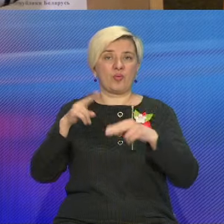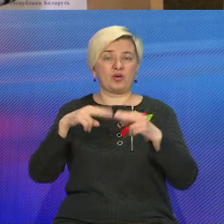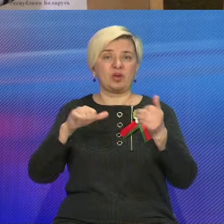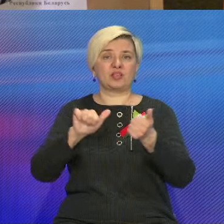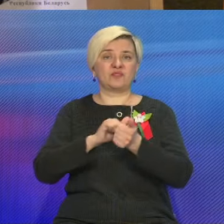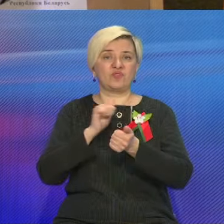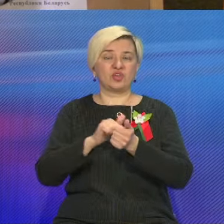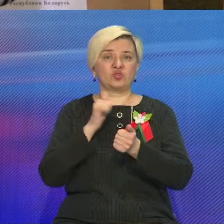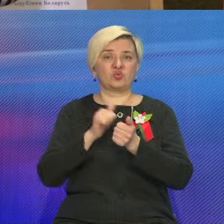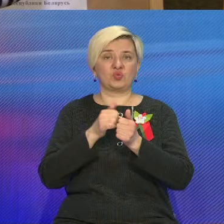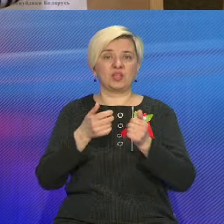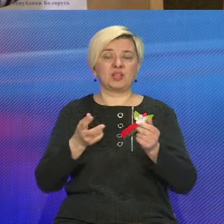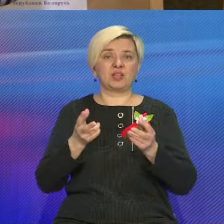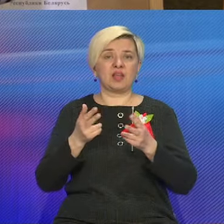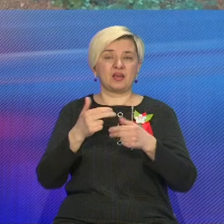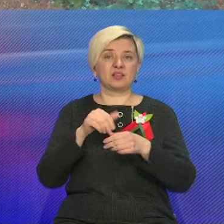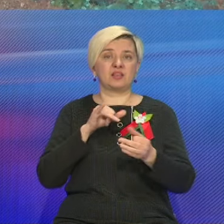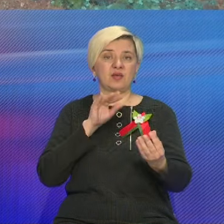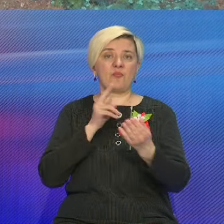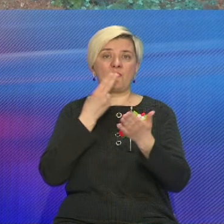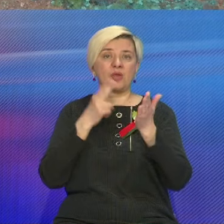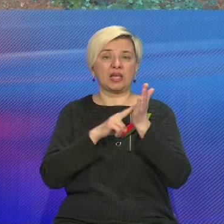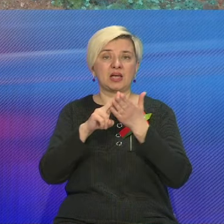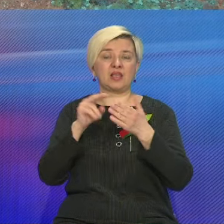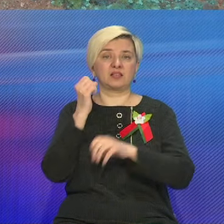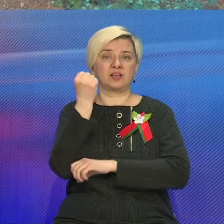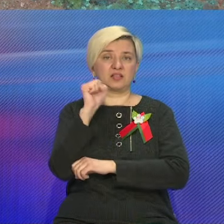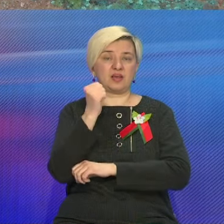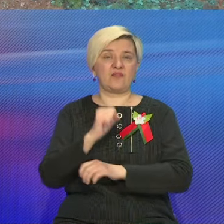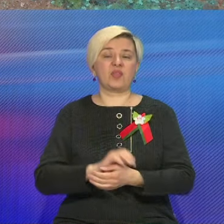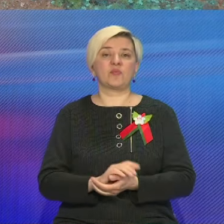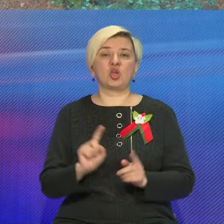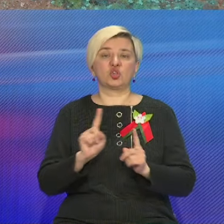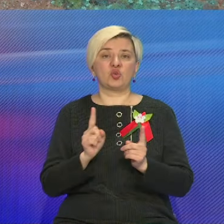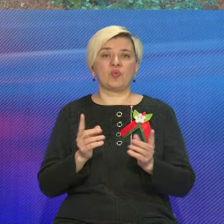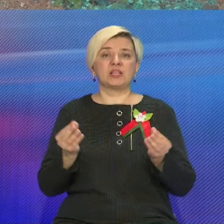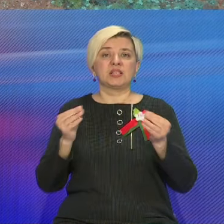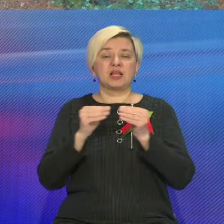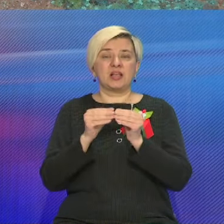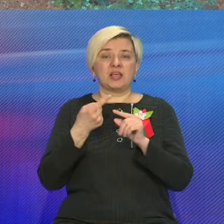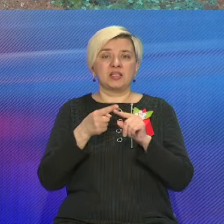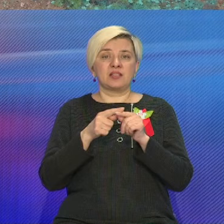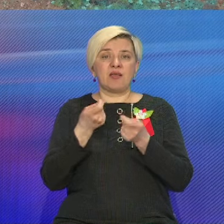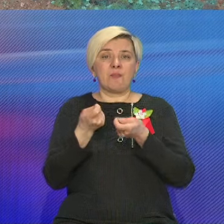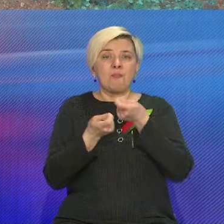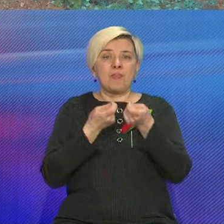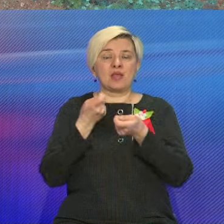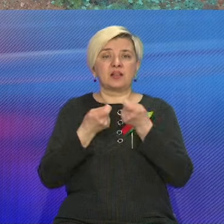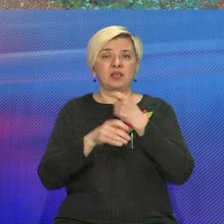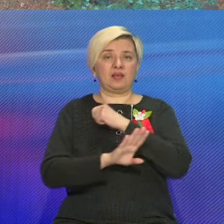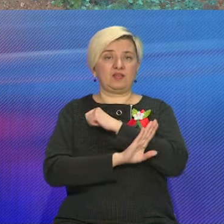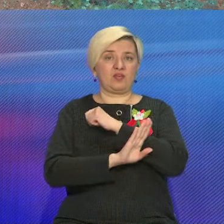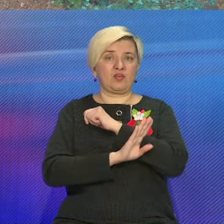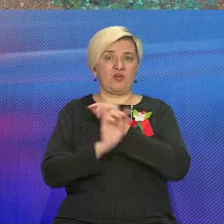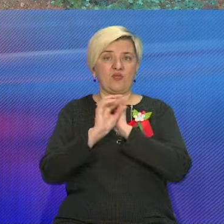высушить, нарезать, а потом тоже приклеить к деревьям, к палкам. Чтобы склеить вот эти вот мелкие поленицы дров, это